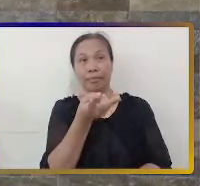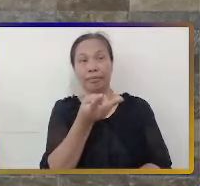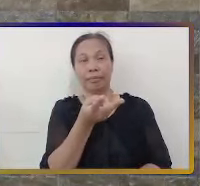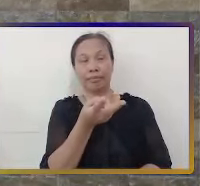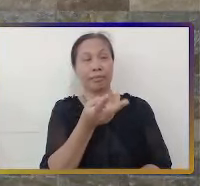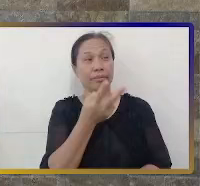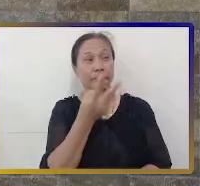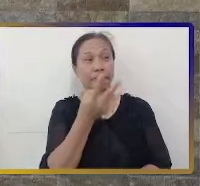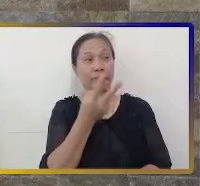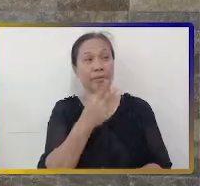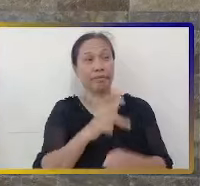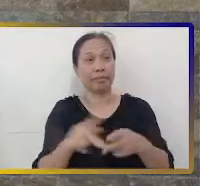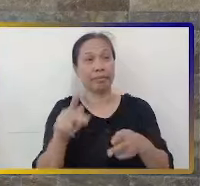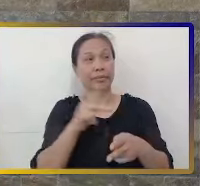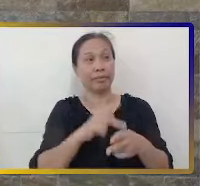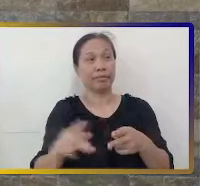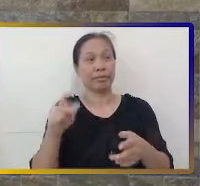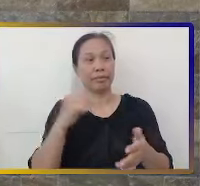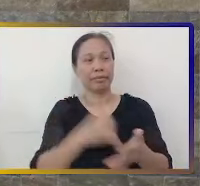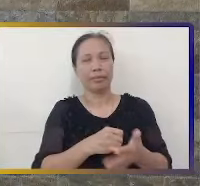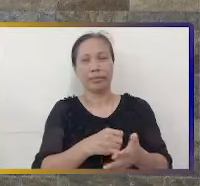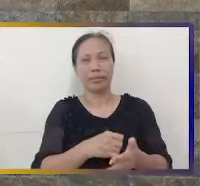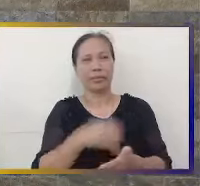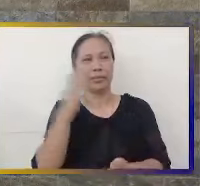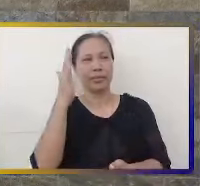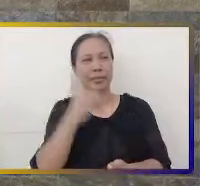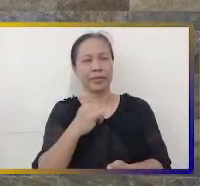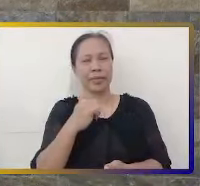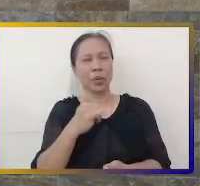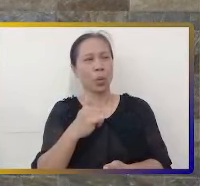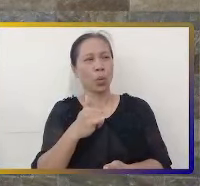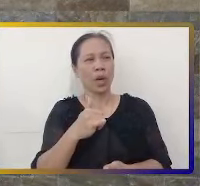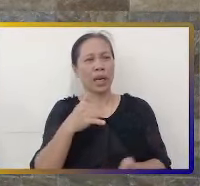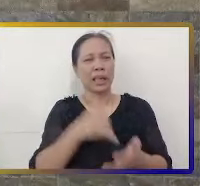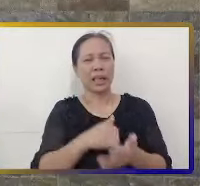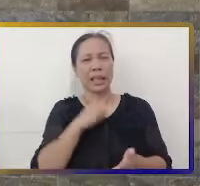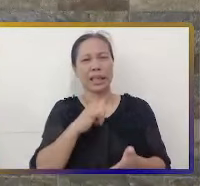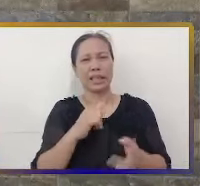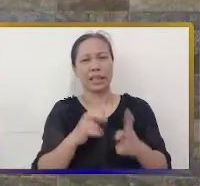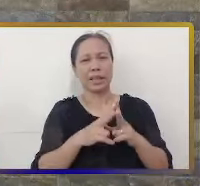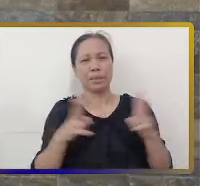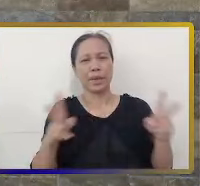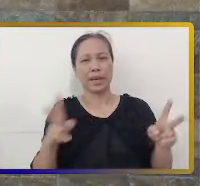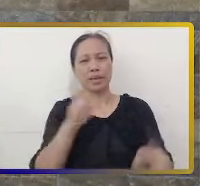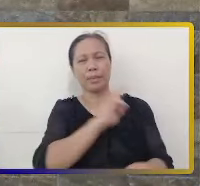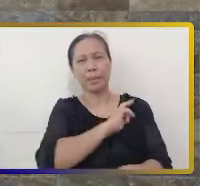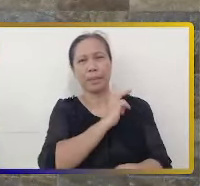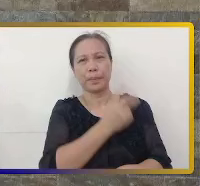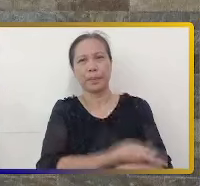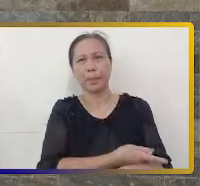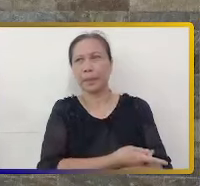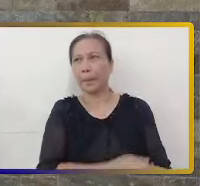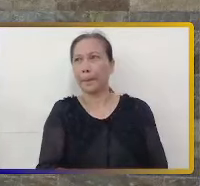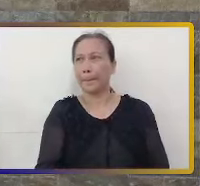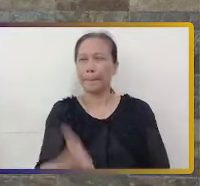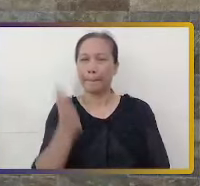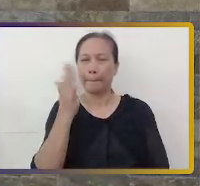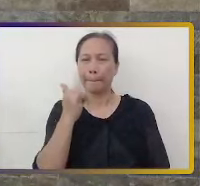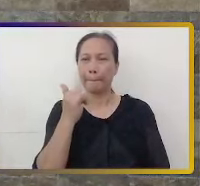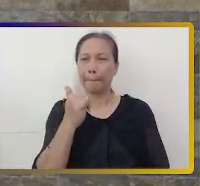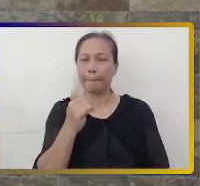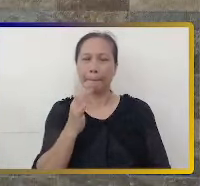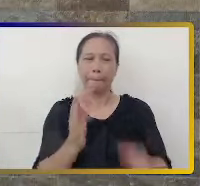ang prinsipyo is this all right Why is this So powerful Dito po ako magtatapos Alam niyo kung bakit